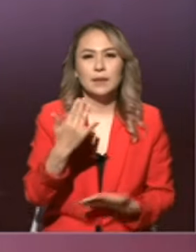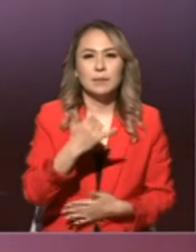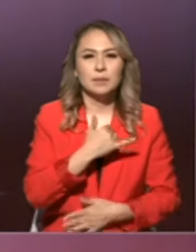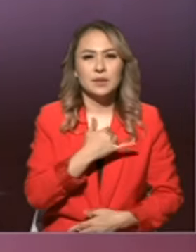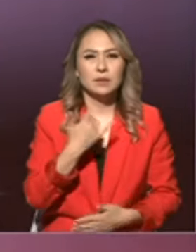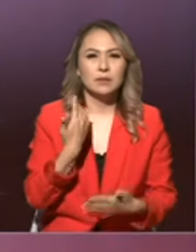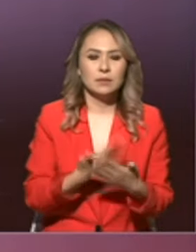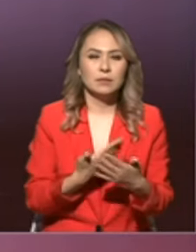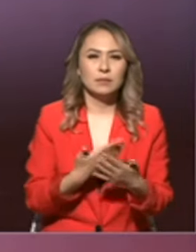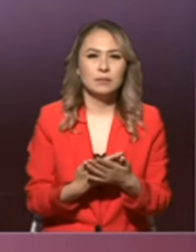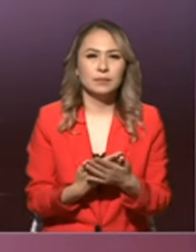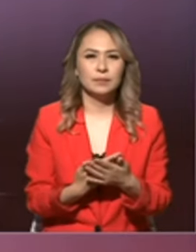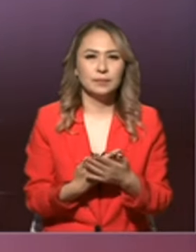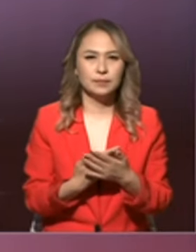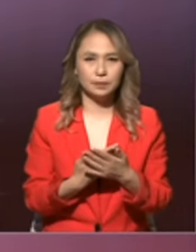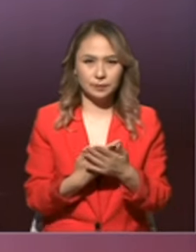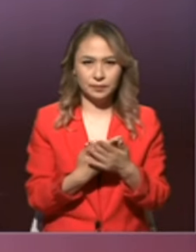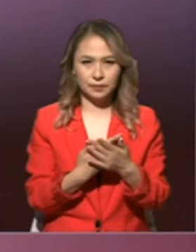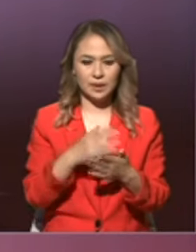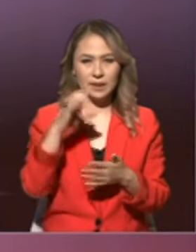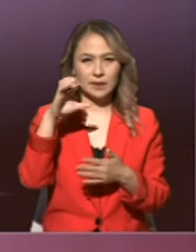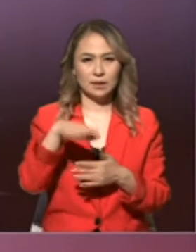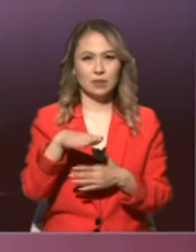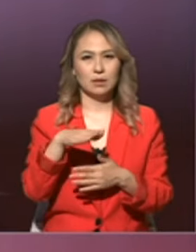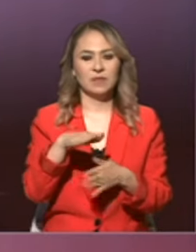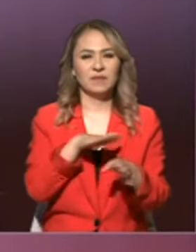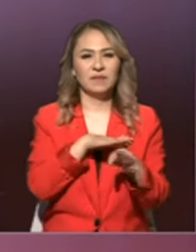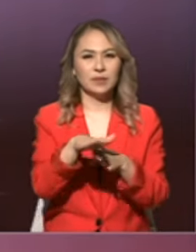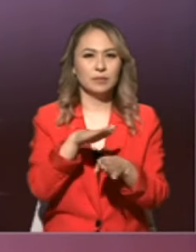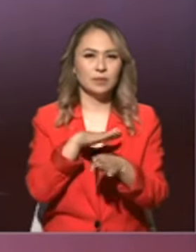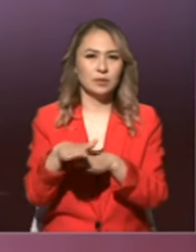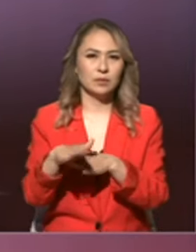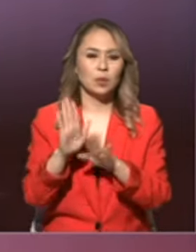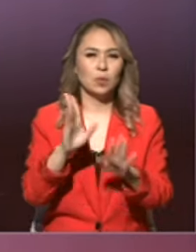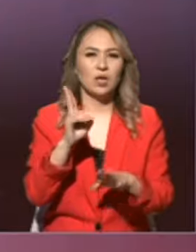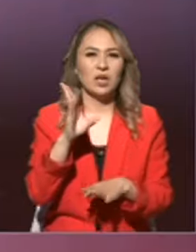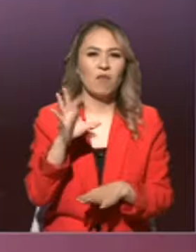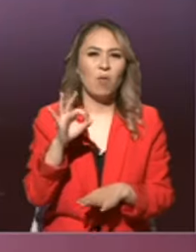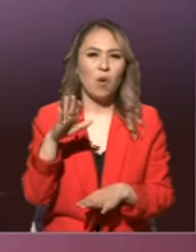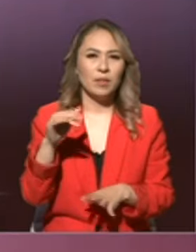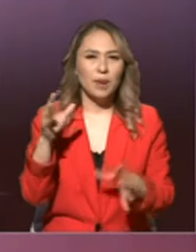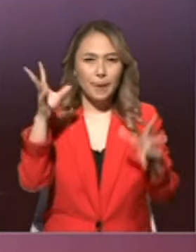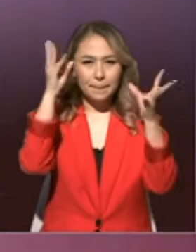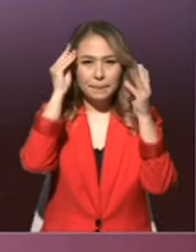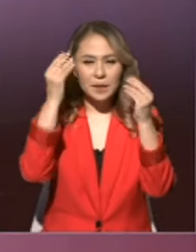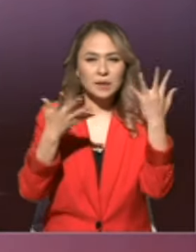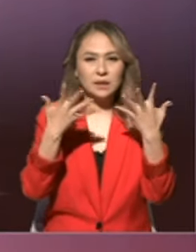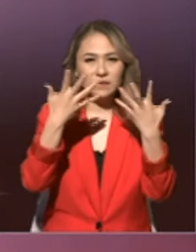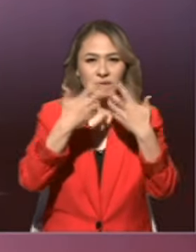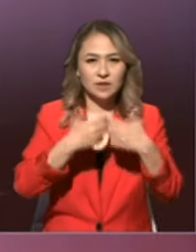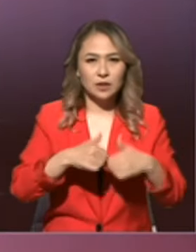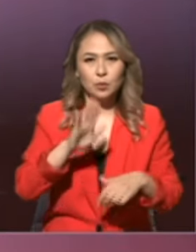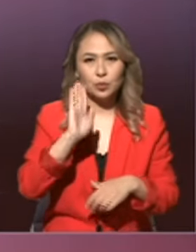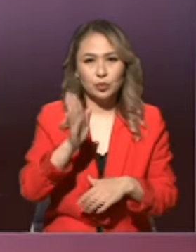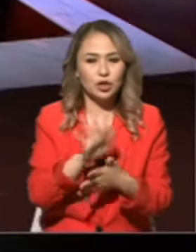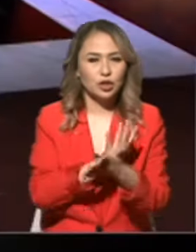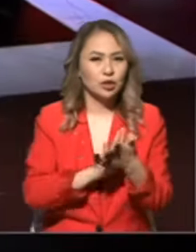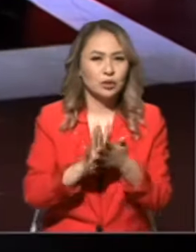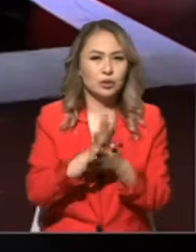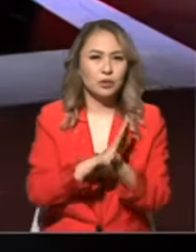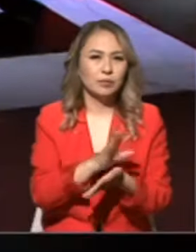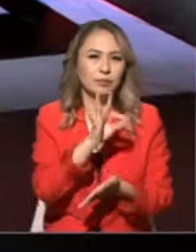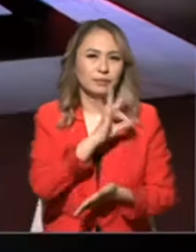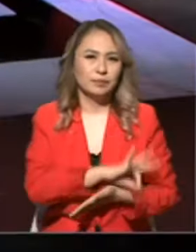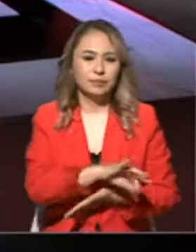қана нені статистиканы орындау, тек қана квотаны игеру деген мағынада қарасақ, онда ешқандай нәтиже